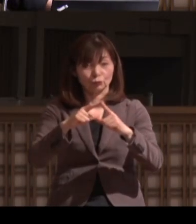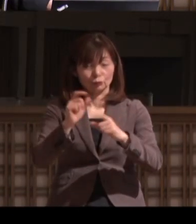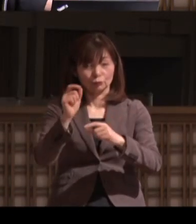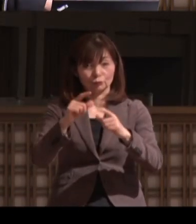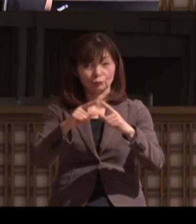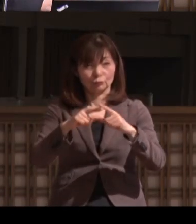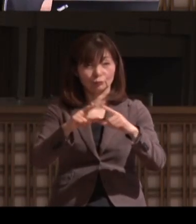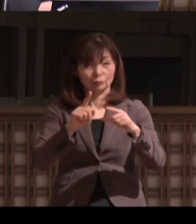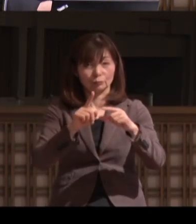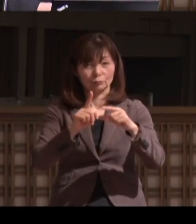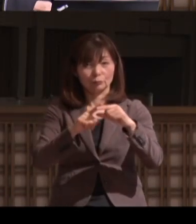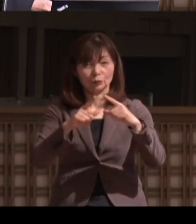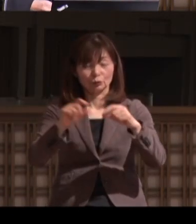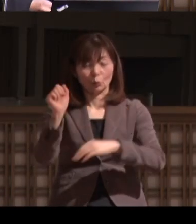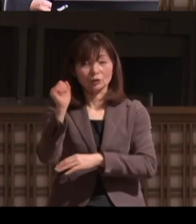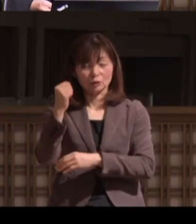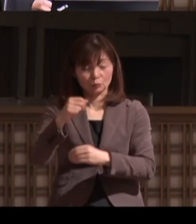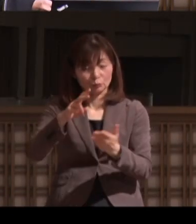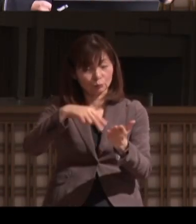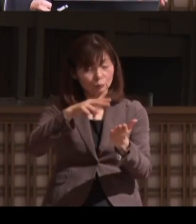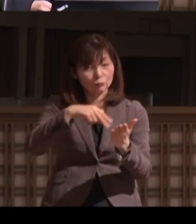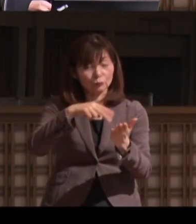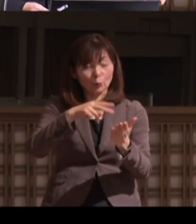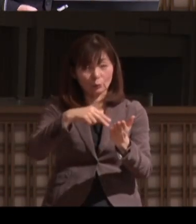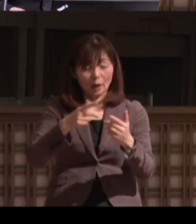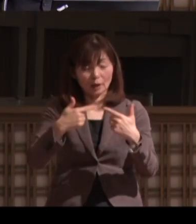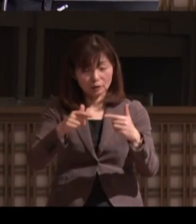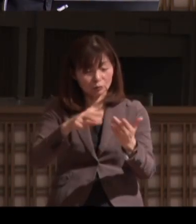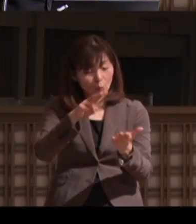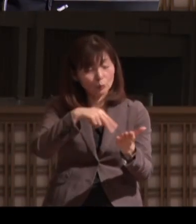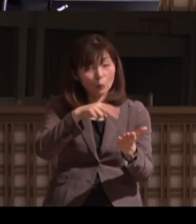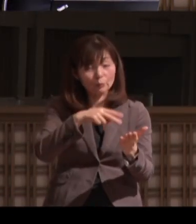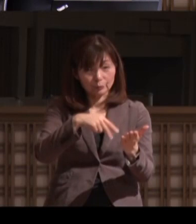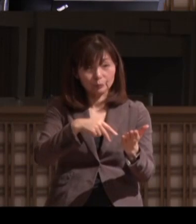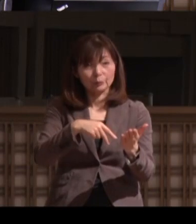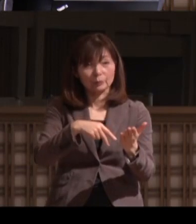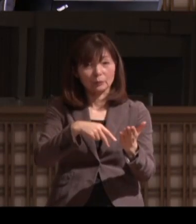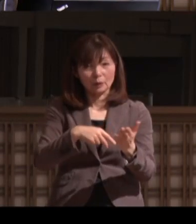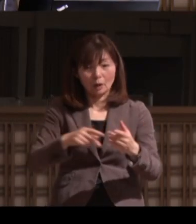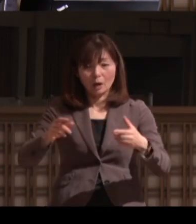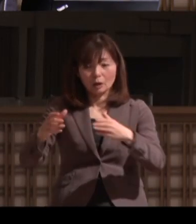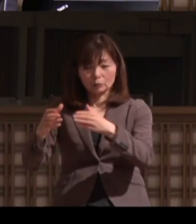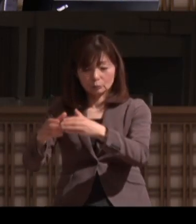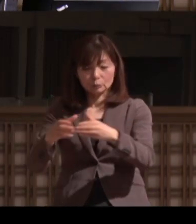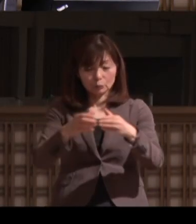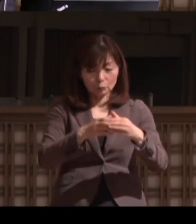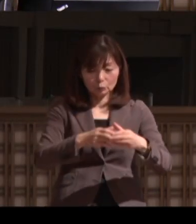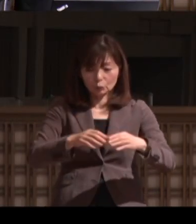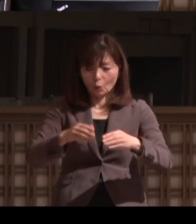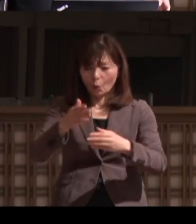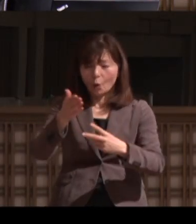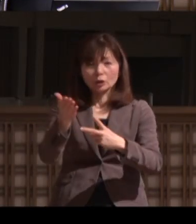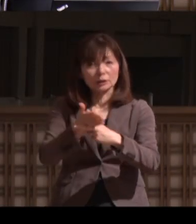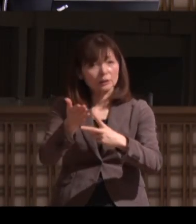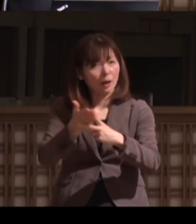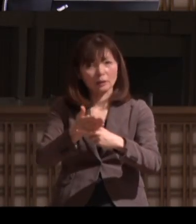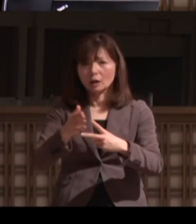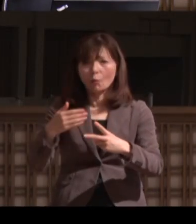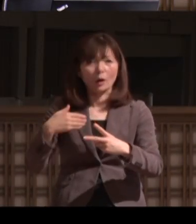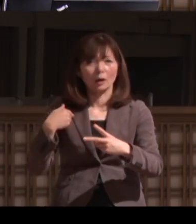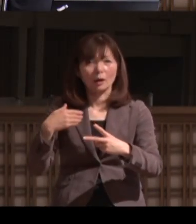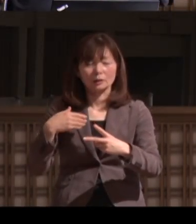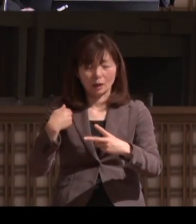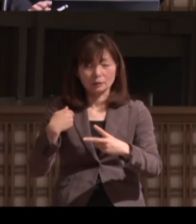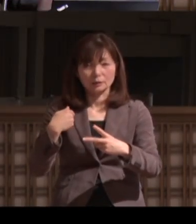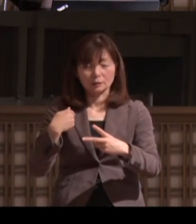市さんが説明すると何が違うんか分からないっていうのをですねえ中国新聞が報道されてましたデュアルって分かり